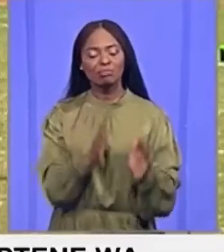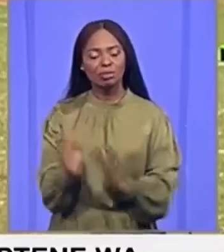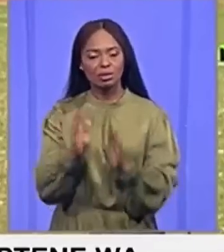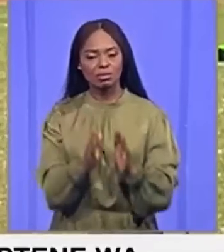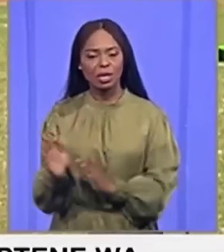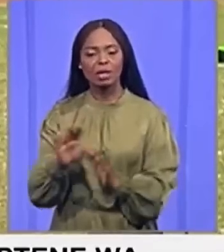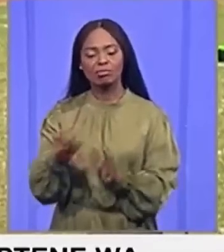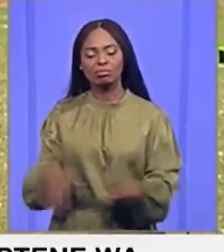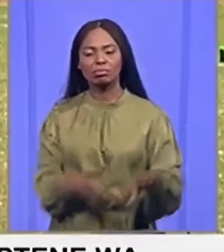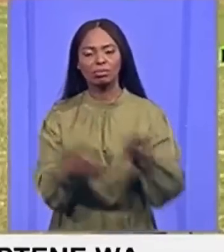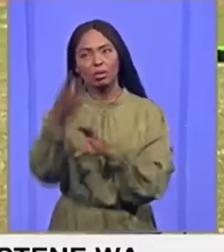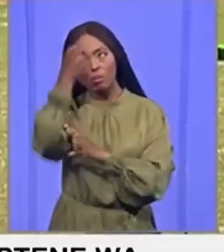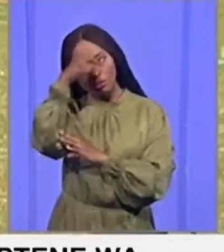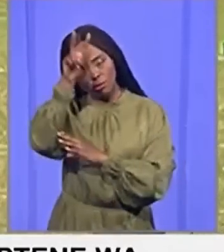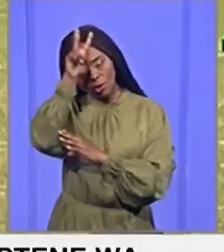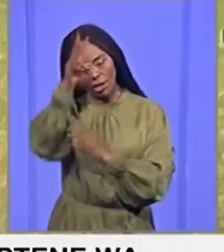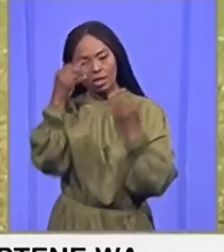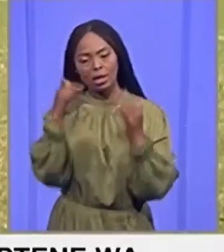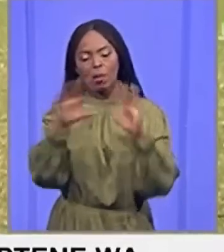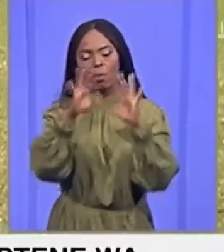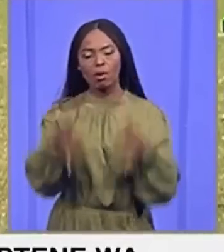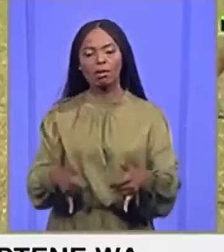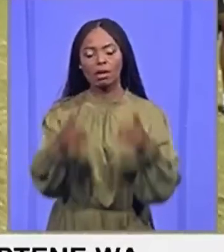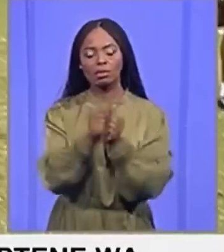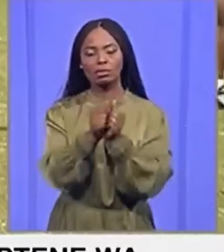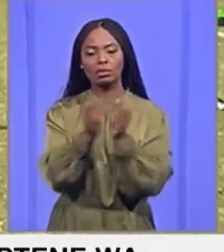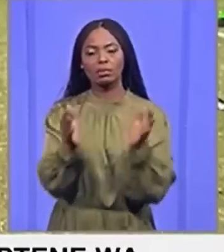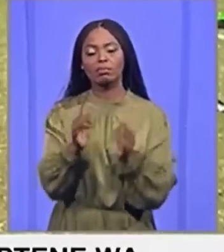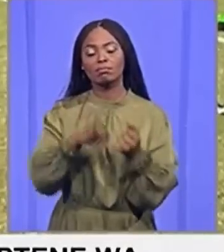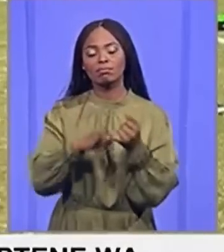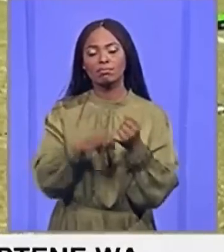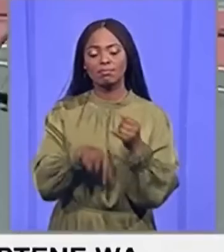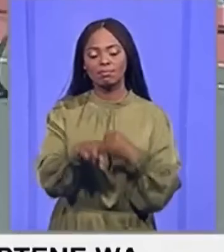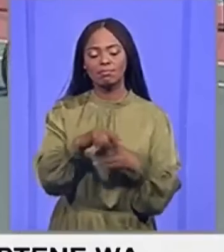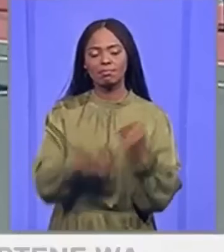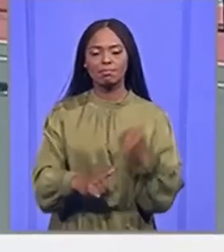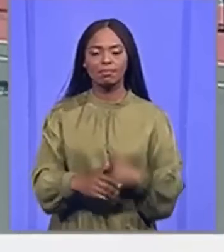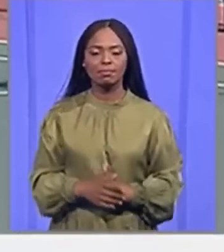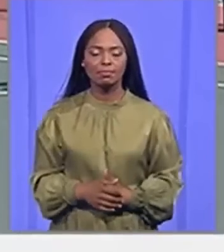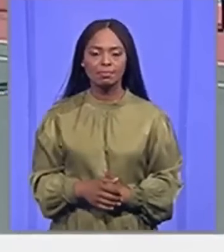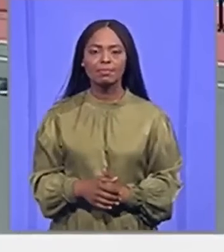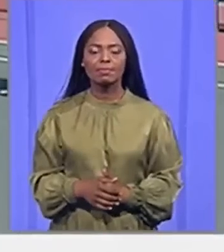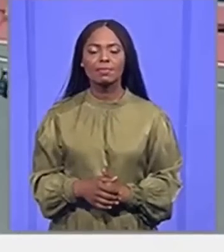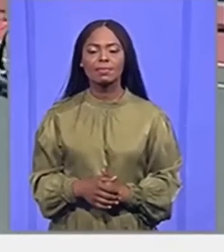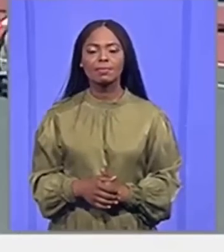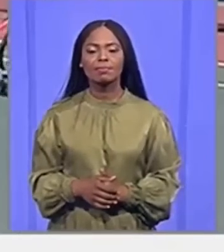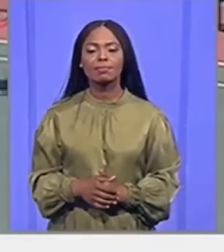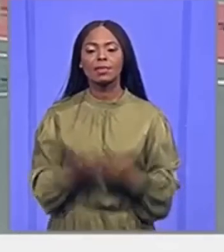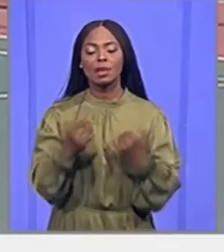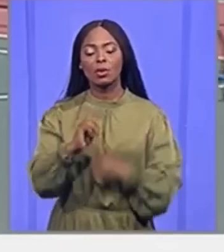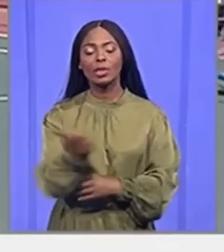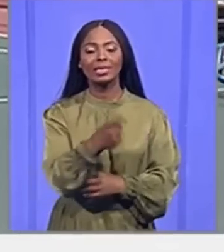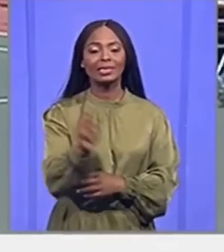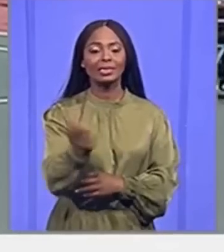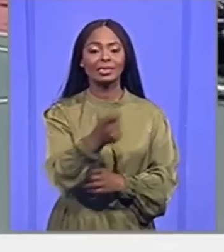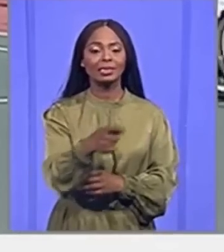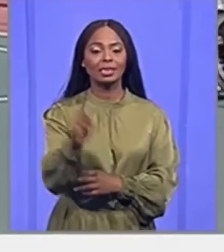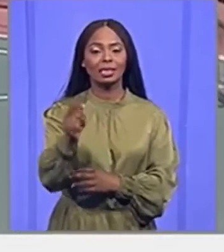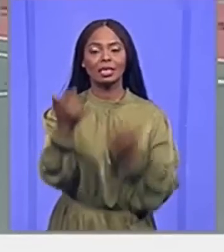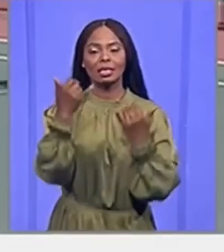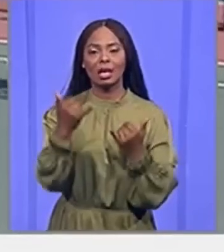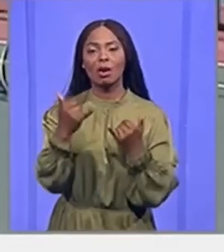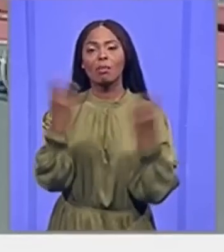diboke ba dipapadi tsa mohope wa lefatshe o tlang ho thakgwa ka Lwetse monongwaha. re phethela ka papadi ya tennis moo balatedi